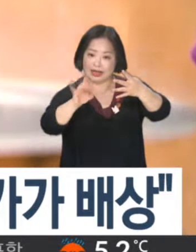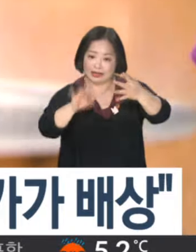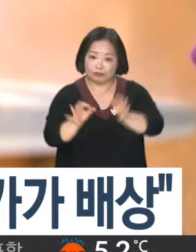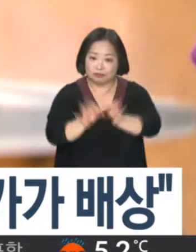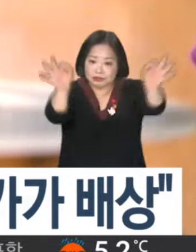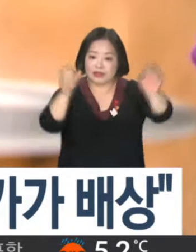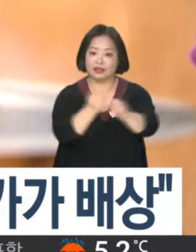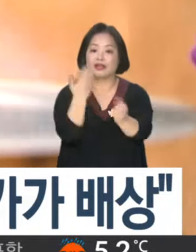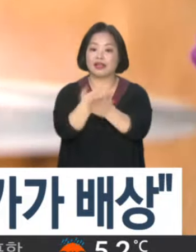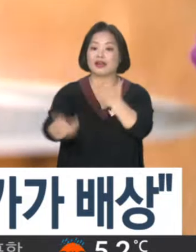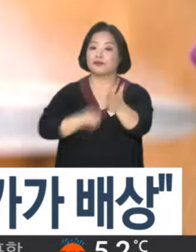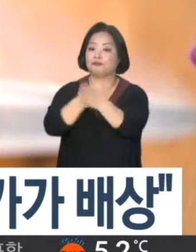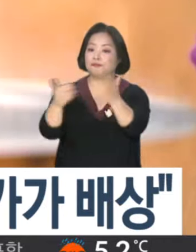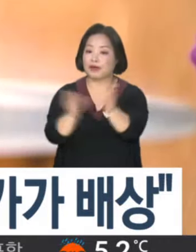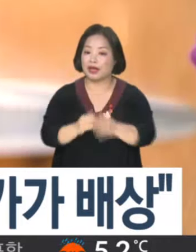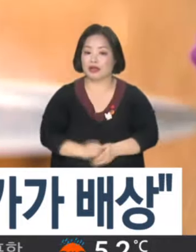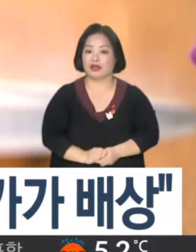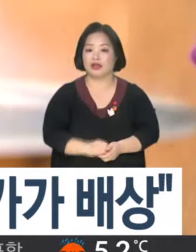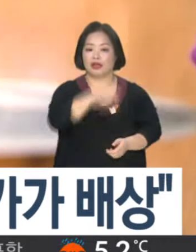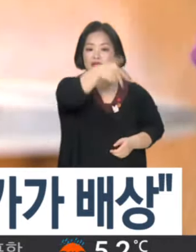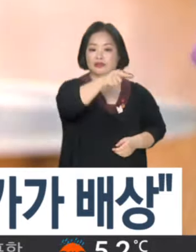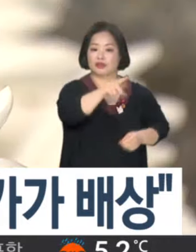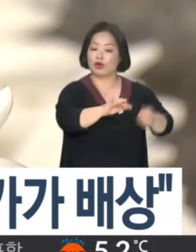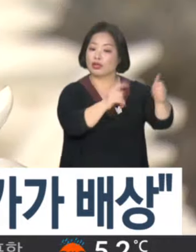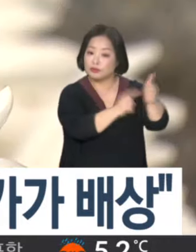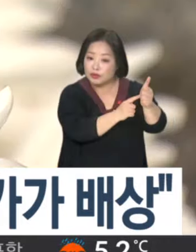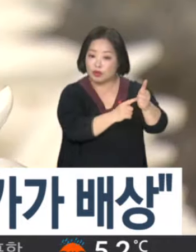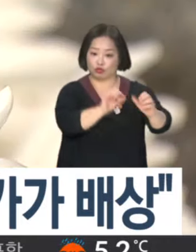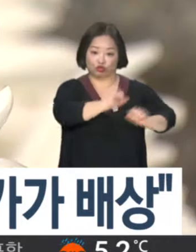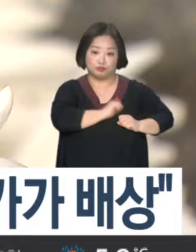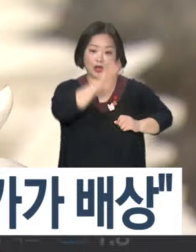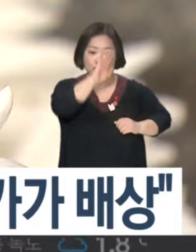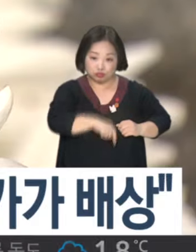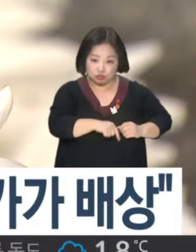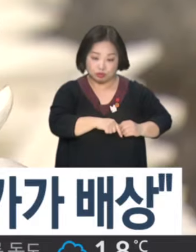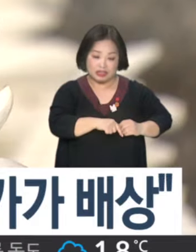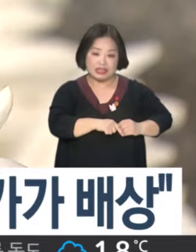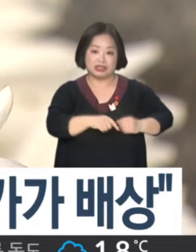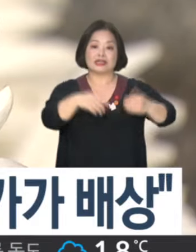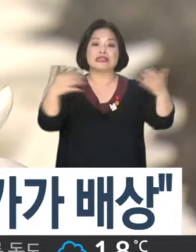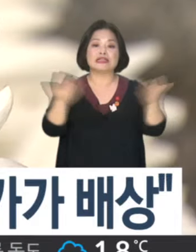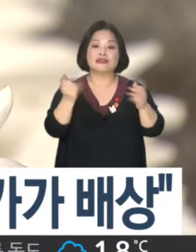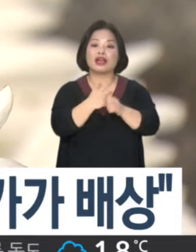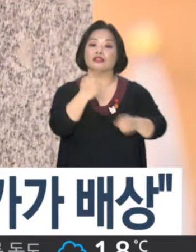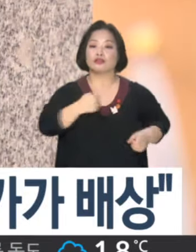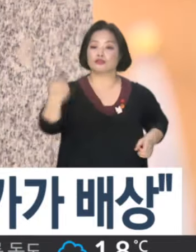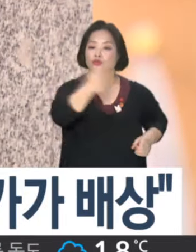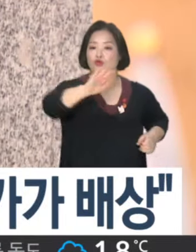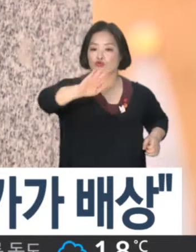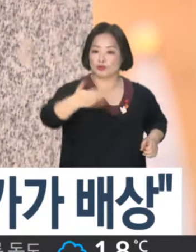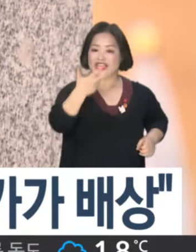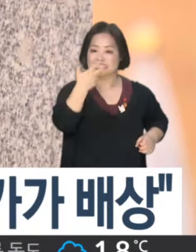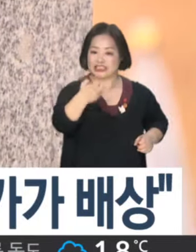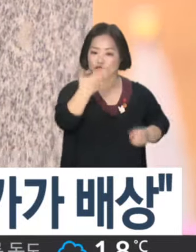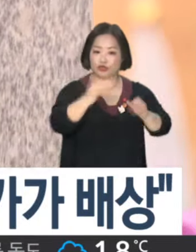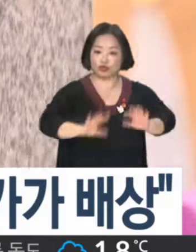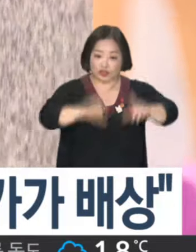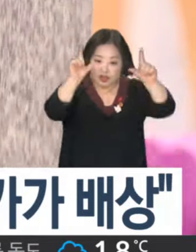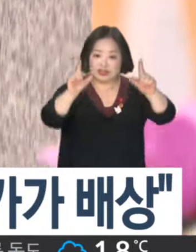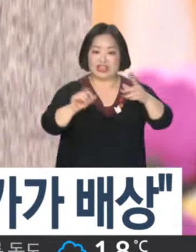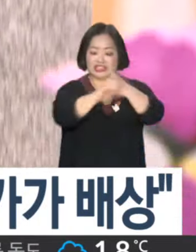승소로 판결했습니다고 정선엽 병장은 국방부 헌병으로 복무하던 지난 1979년 12월